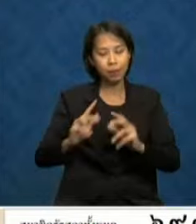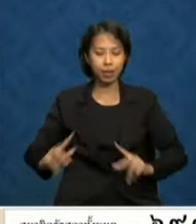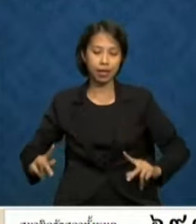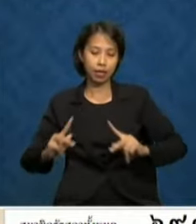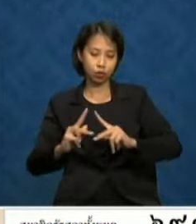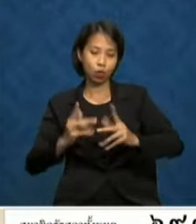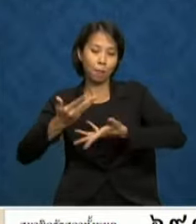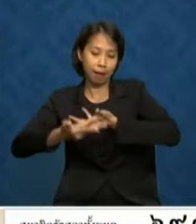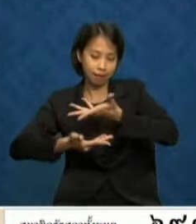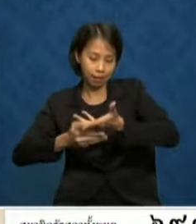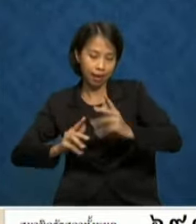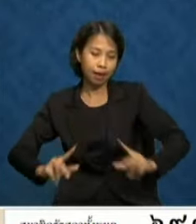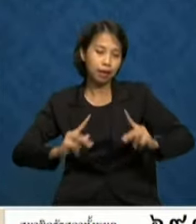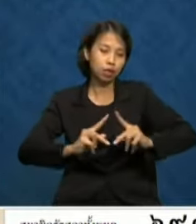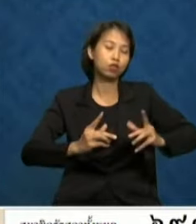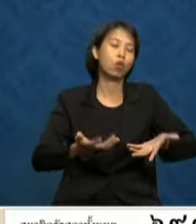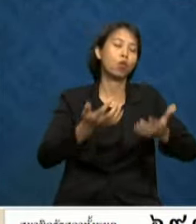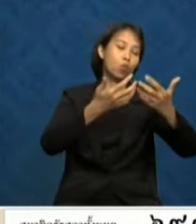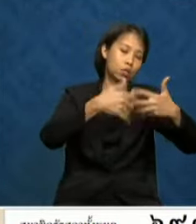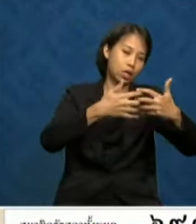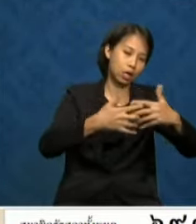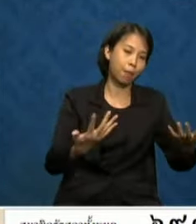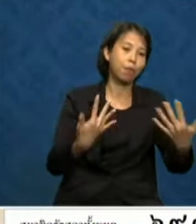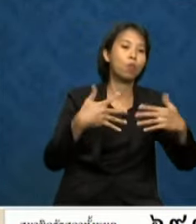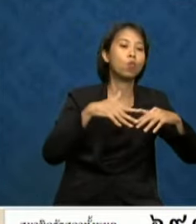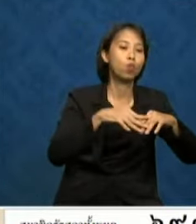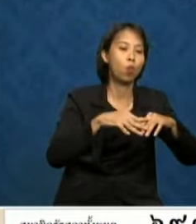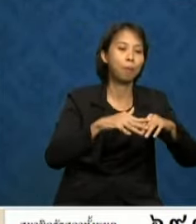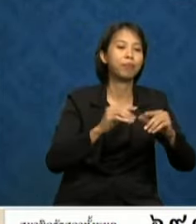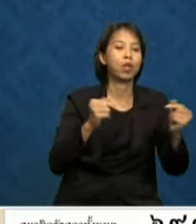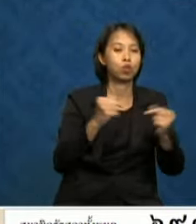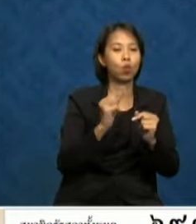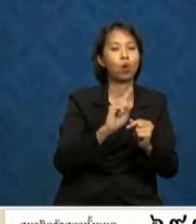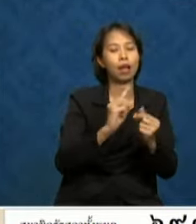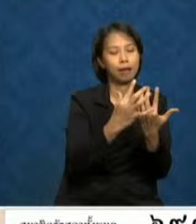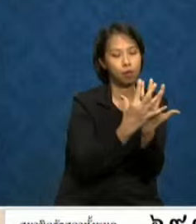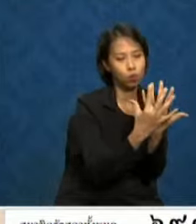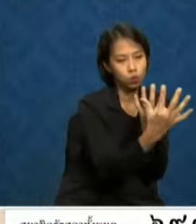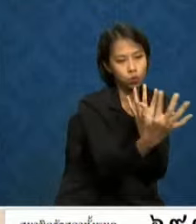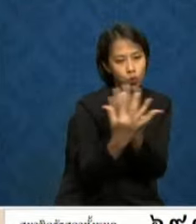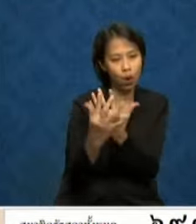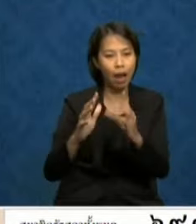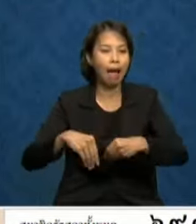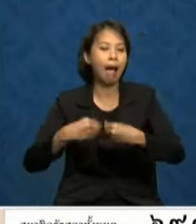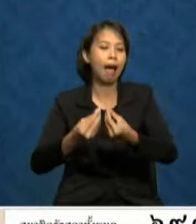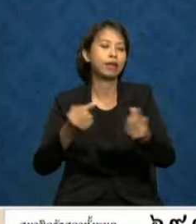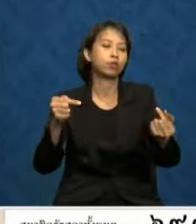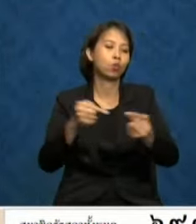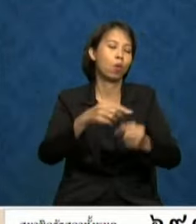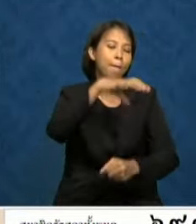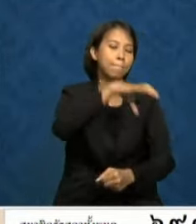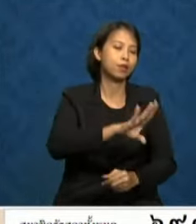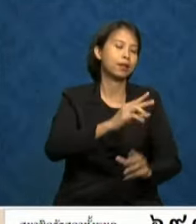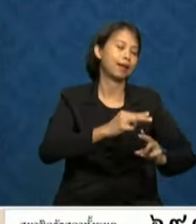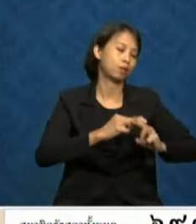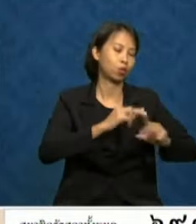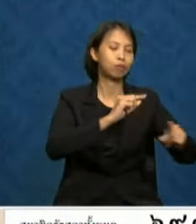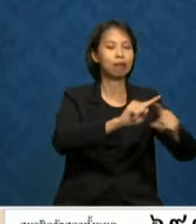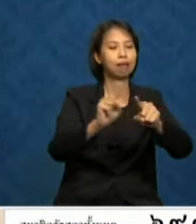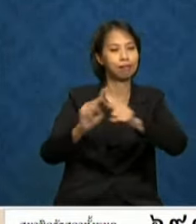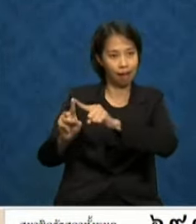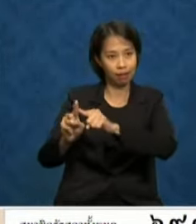นะครับเพื่อให้ความรู้กับภาคเอกชนนะครับในการปรับตัวนะครับแล้วก็เราก็ร่วมกับท